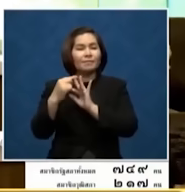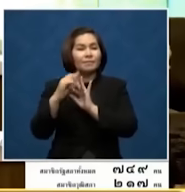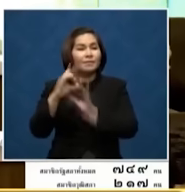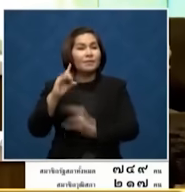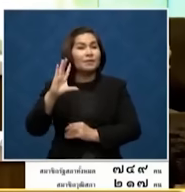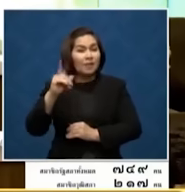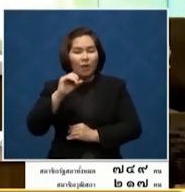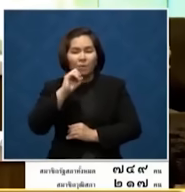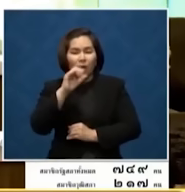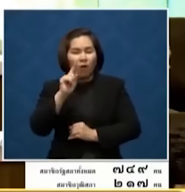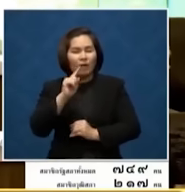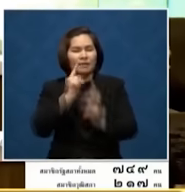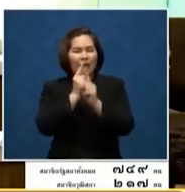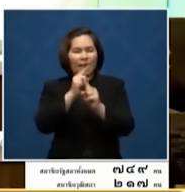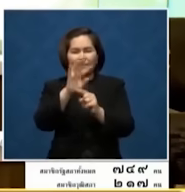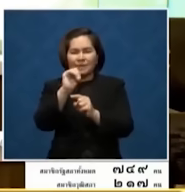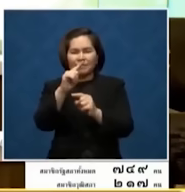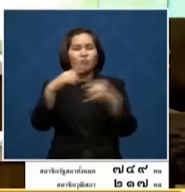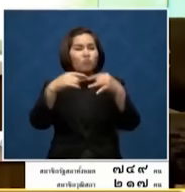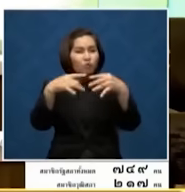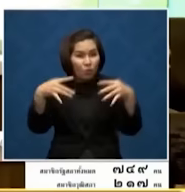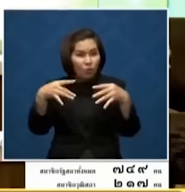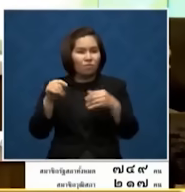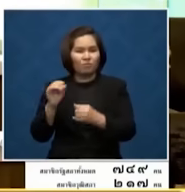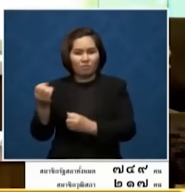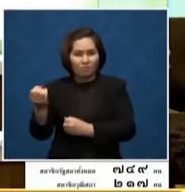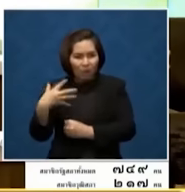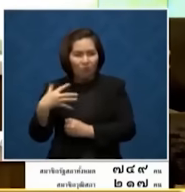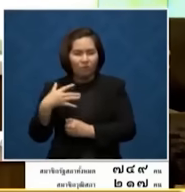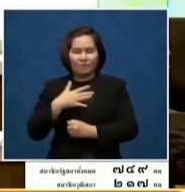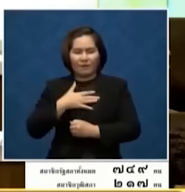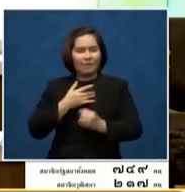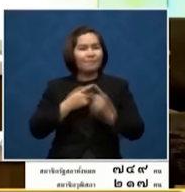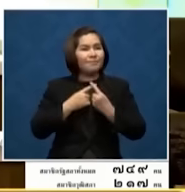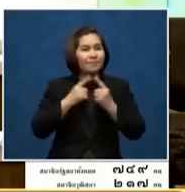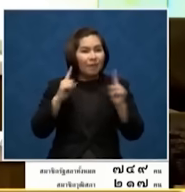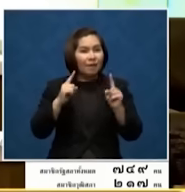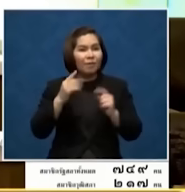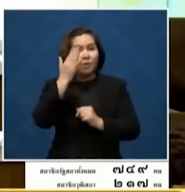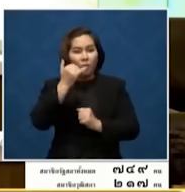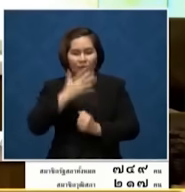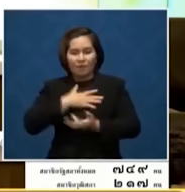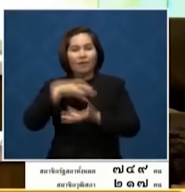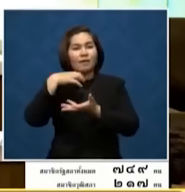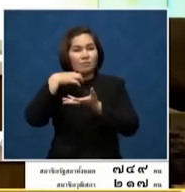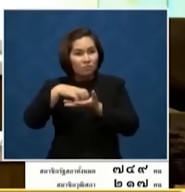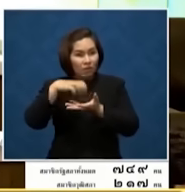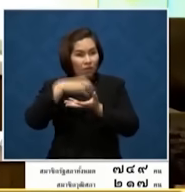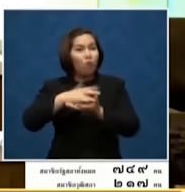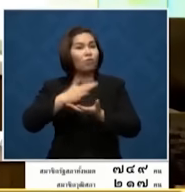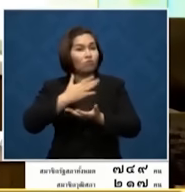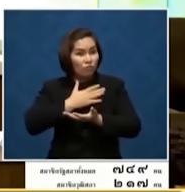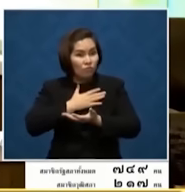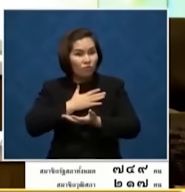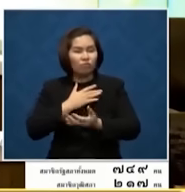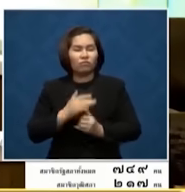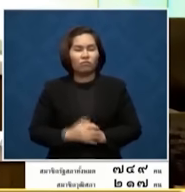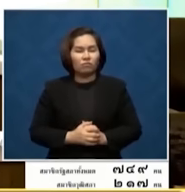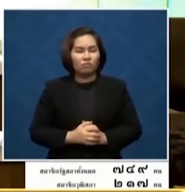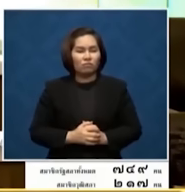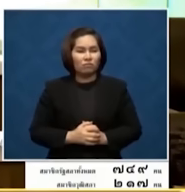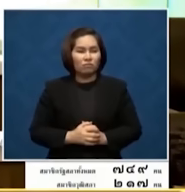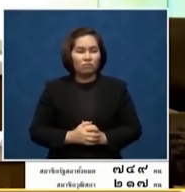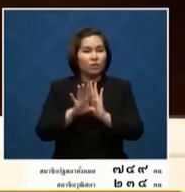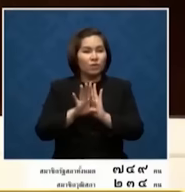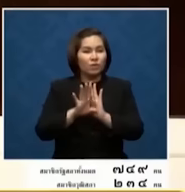ไงแล้วก็ทั้งสองยติจากทั้งสองท่านจากคุณอัครเดชและคุณเสรีเนี่ยท่านประธานก็รับทราบด้วยนะฮะมันก็เลยมี